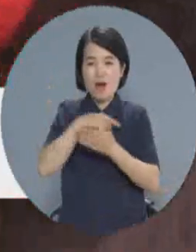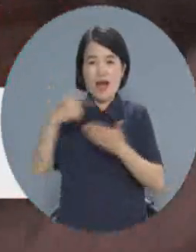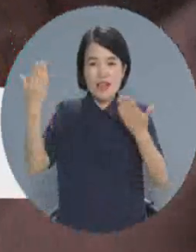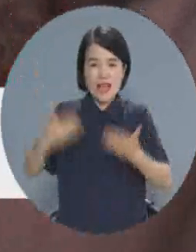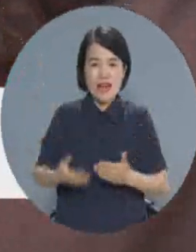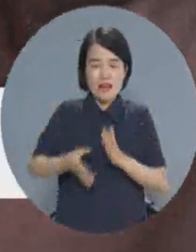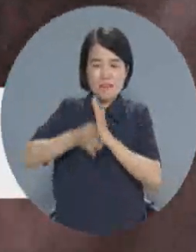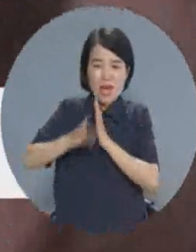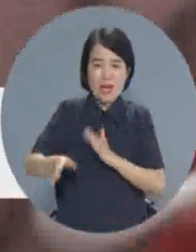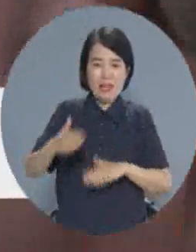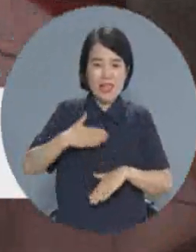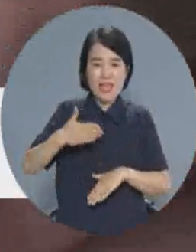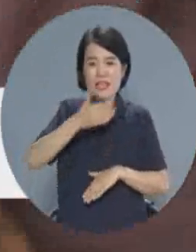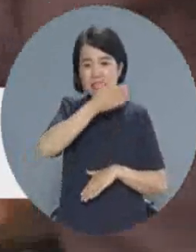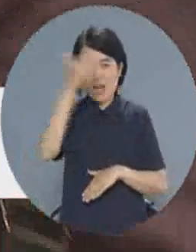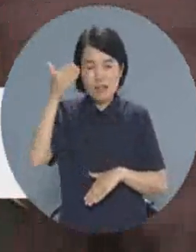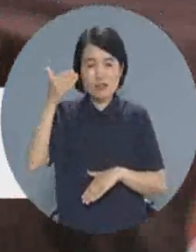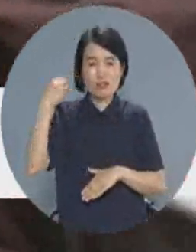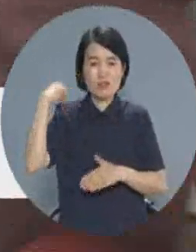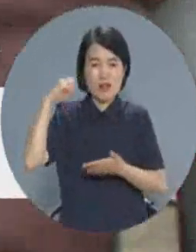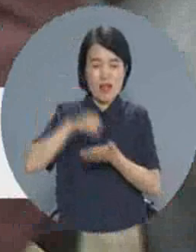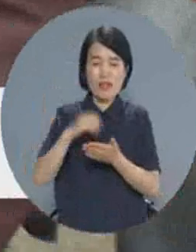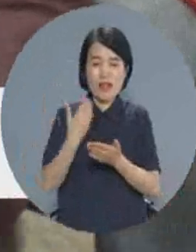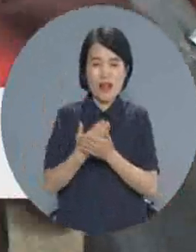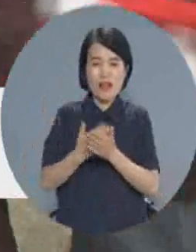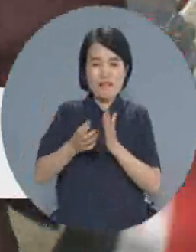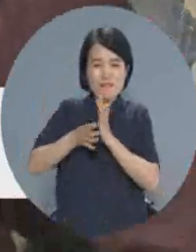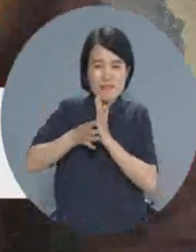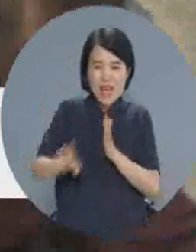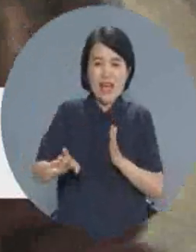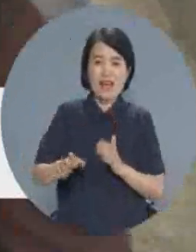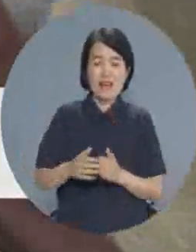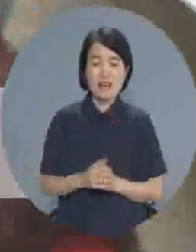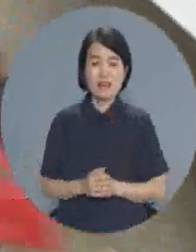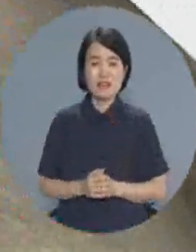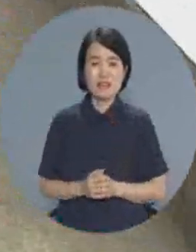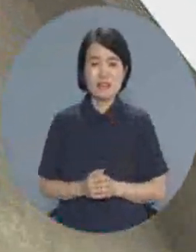나라 이놈아. 돈 맞아 내 적지를 돌려놔라 이놈들아.